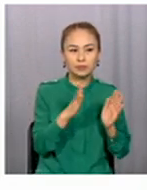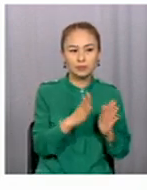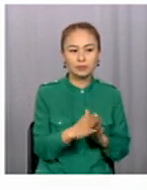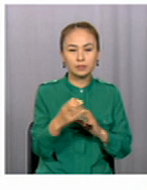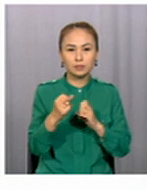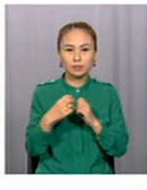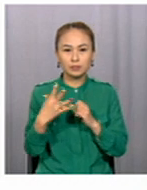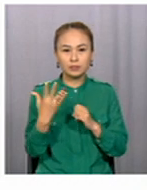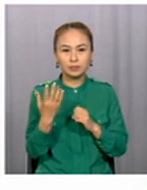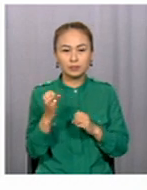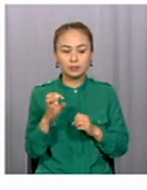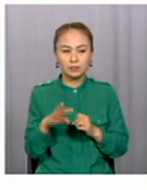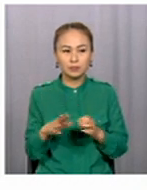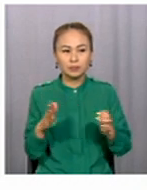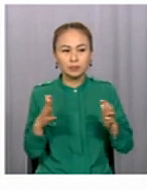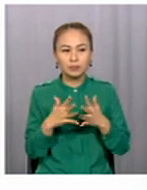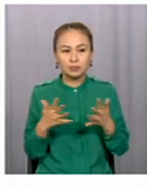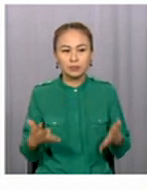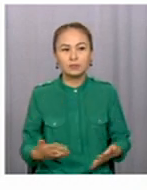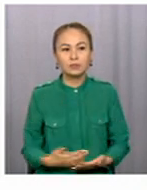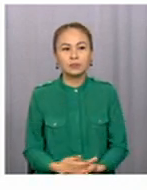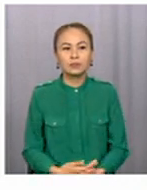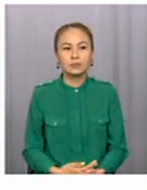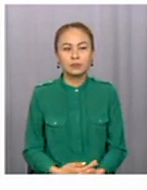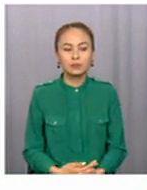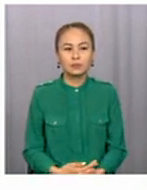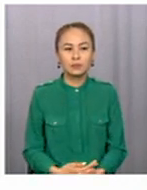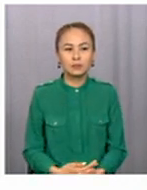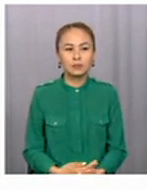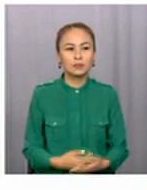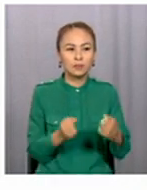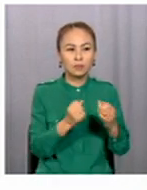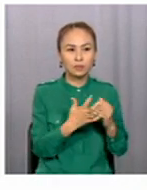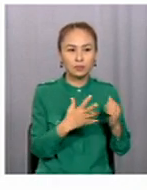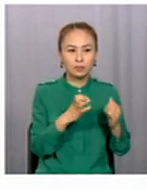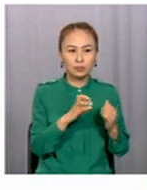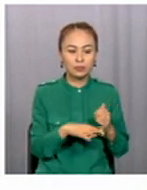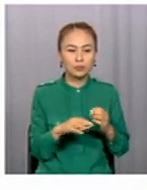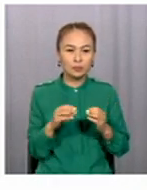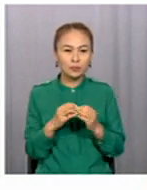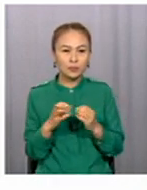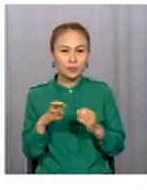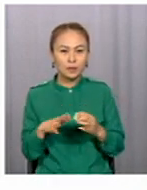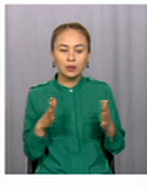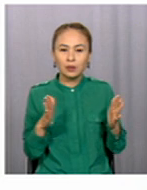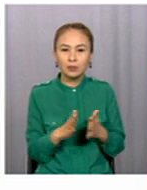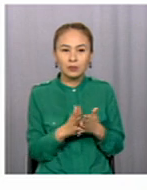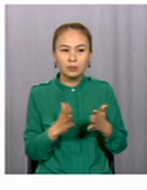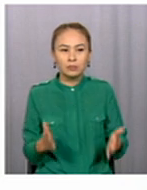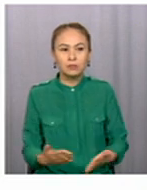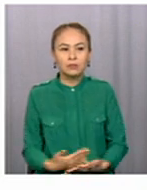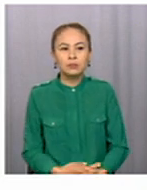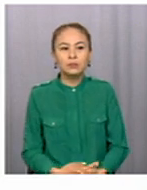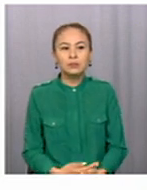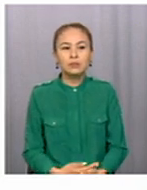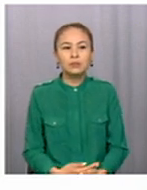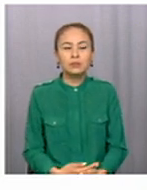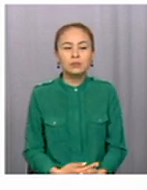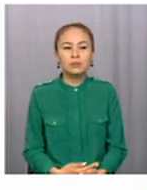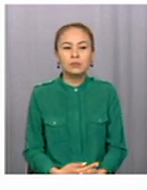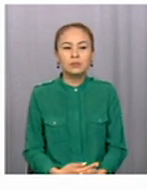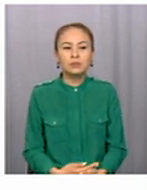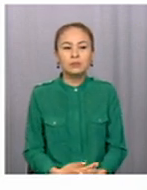15 сантиметрден кем. 15 сантиметр 10 сантиметрден артық па әлде кем бе? Дұрыс